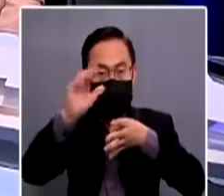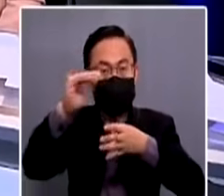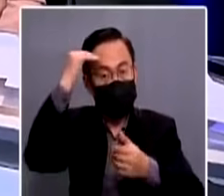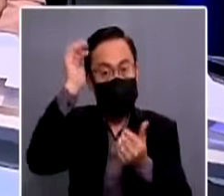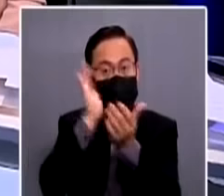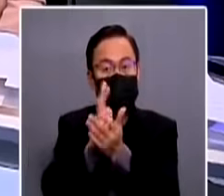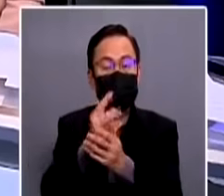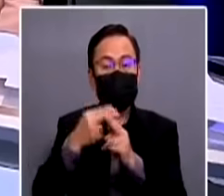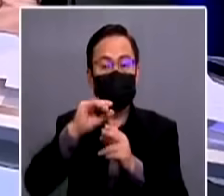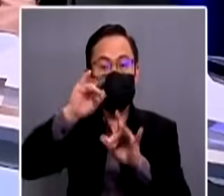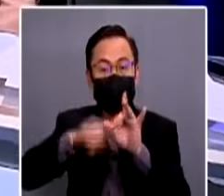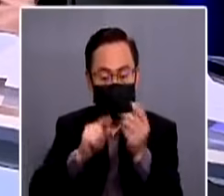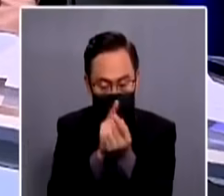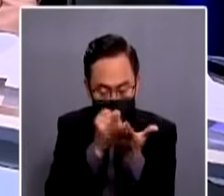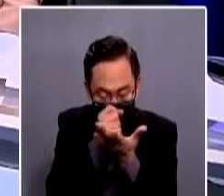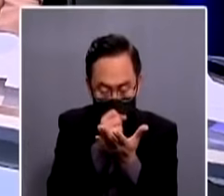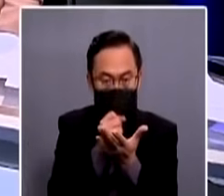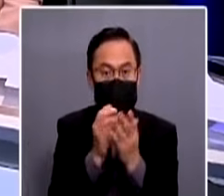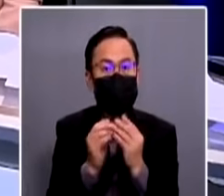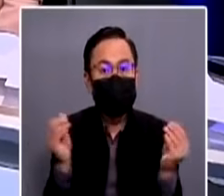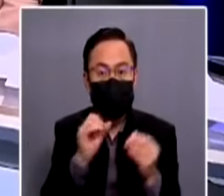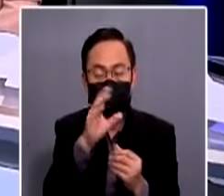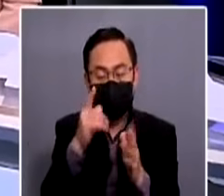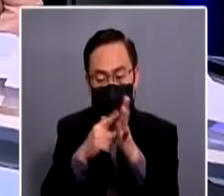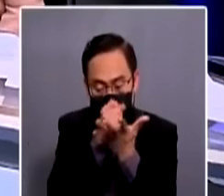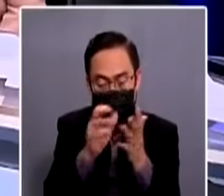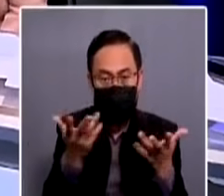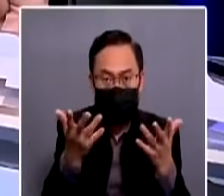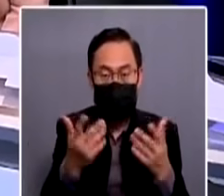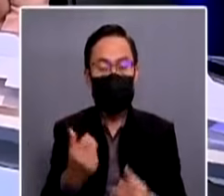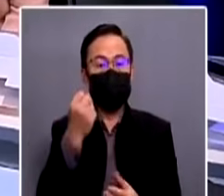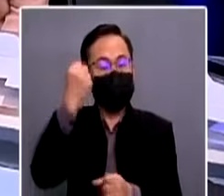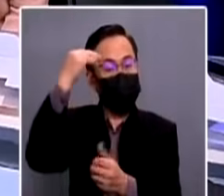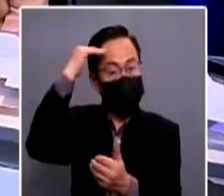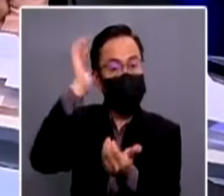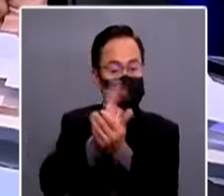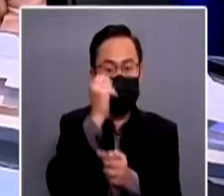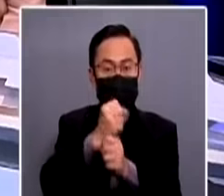ะยังไม่ทราบนะคะรวมถึงประเด็นของรถหรูแล้วก็โอ้โหเป็นข้าราชการตำรวจมีเงินเลยม